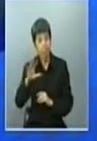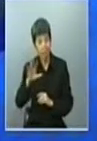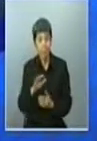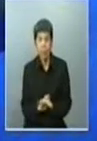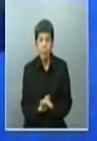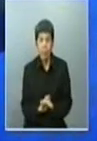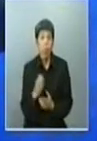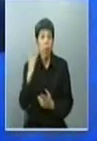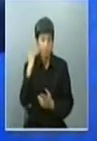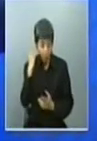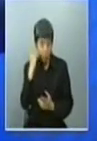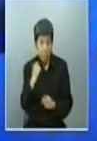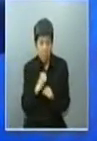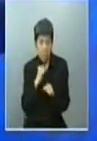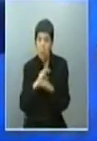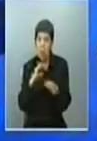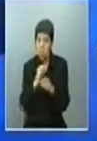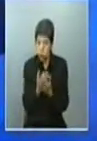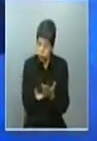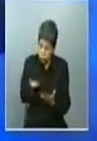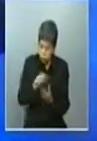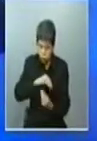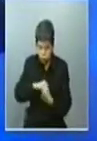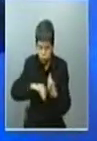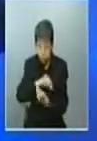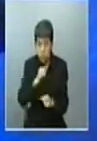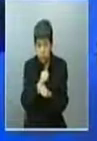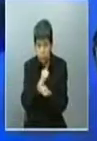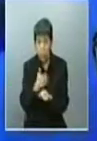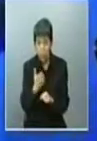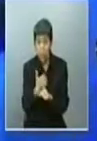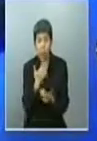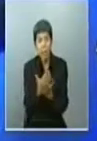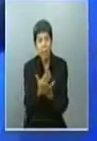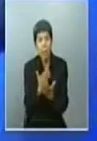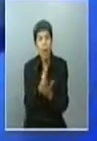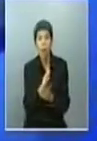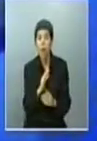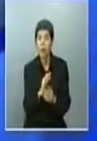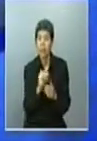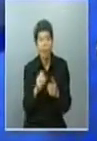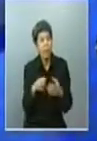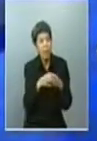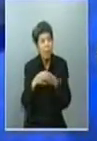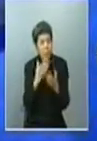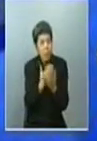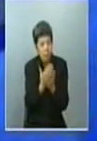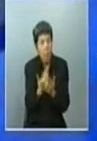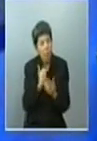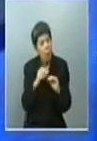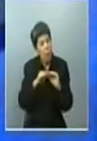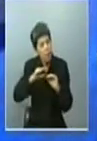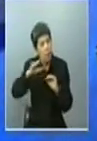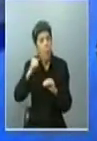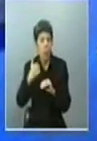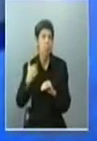หลังจากเมื่อวานนี้มีข่าวเรื่องของการอัดฉีดสภาพคล่องเข้าสู่ระบบทำใหค่าเงินในสกุลภูมิภาคนั้นอาจจะมีทิศทางของความแข็งค่าขึ้นมา